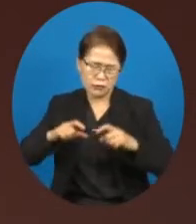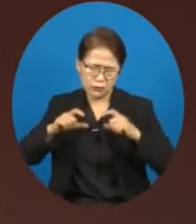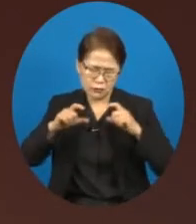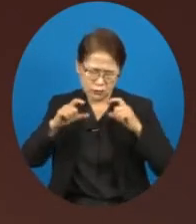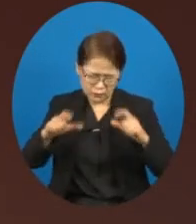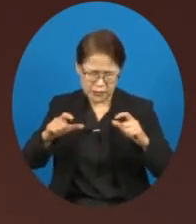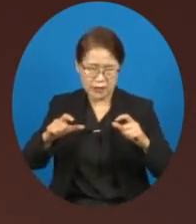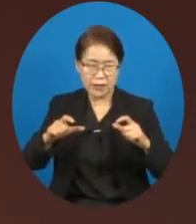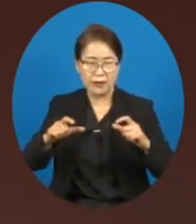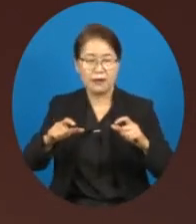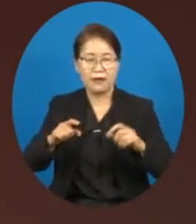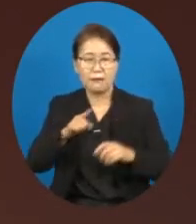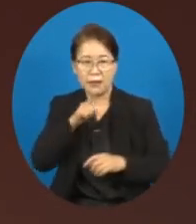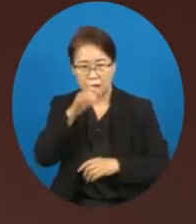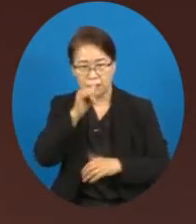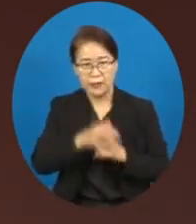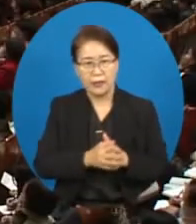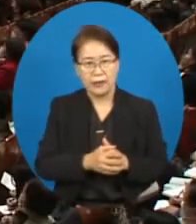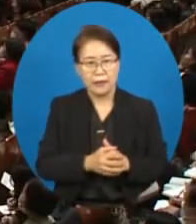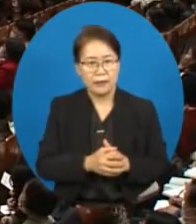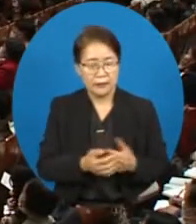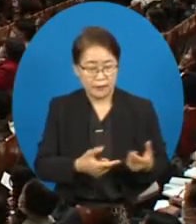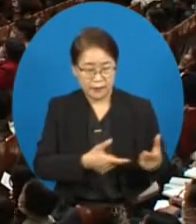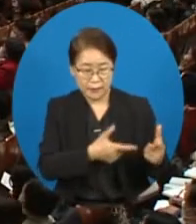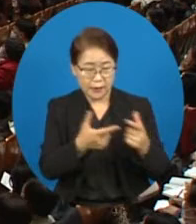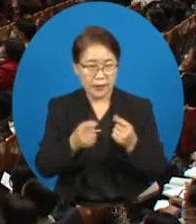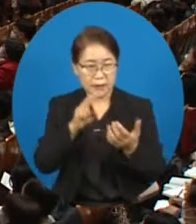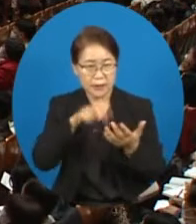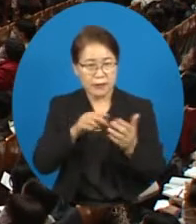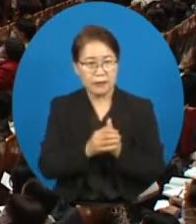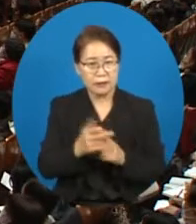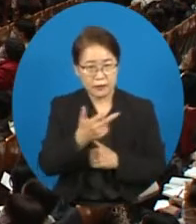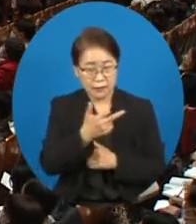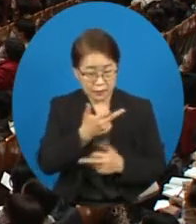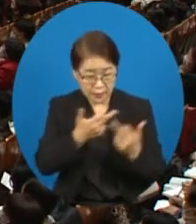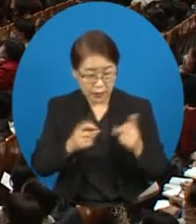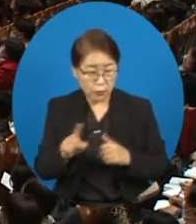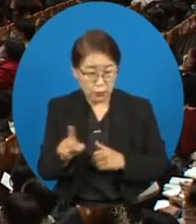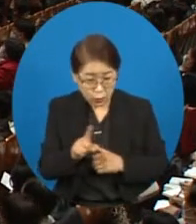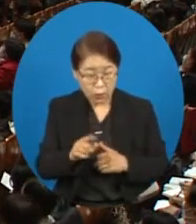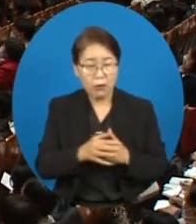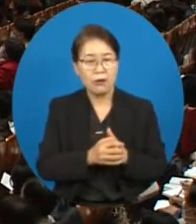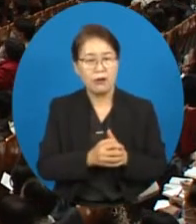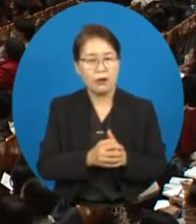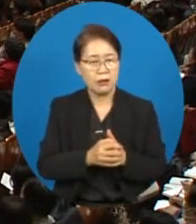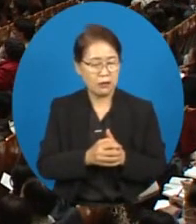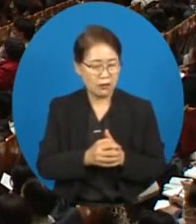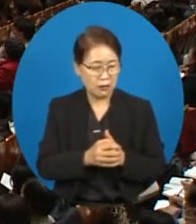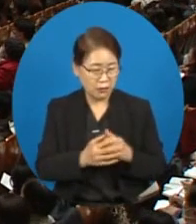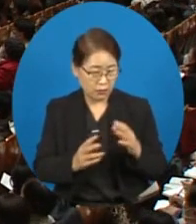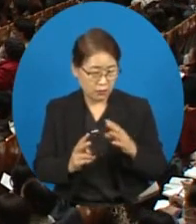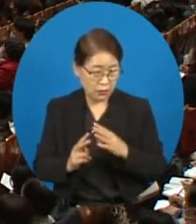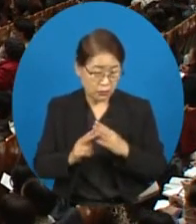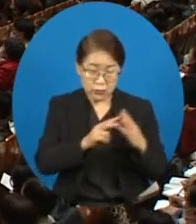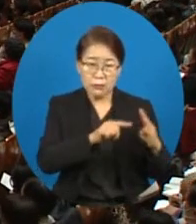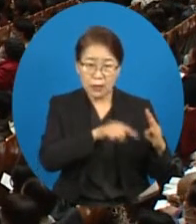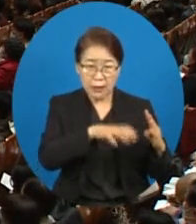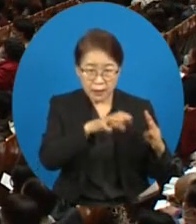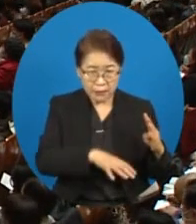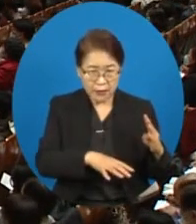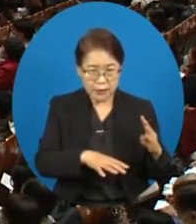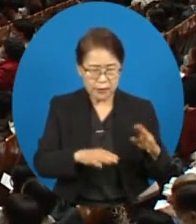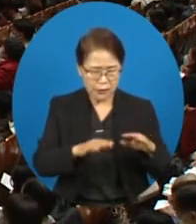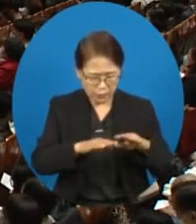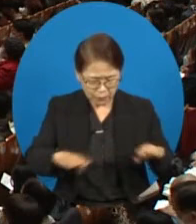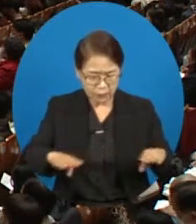말하죠. 다 같이 우리 한번 읽어볼까요? 시작. 큰 산아, 내가 무엇이냐? 내가 스룹바벨 앞에서